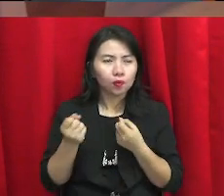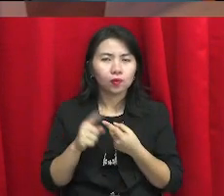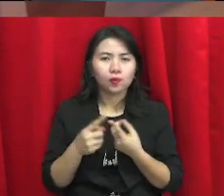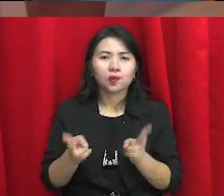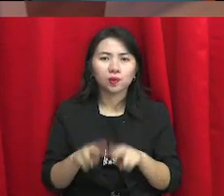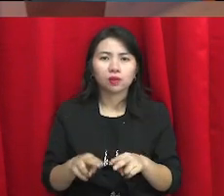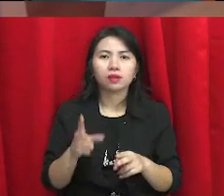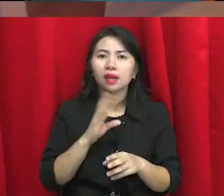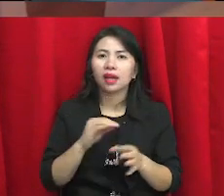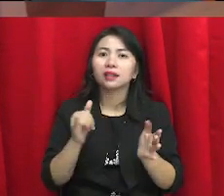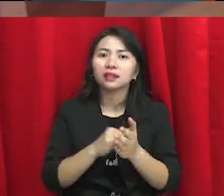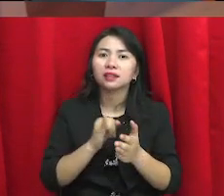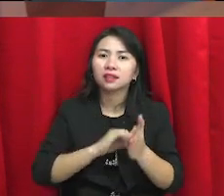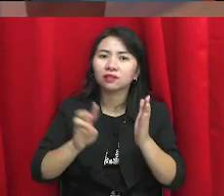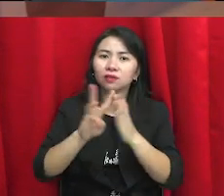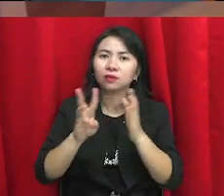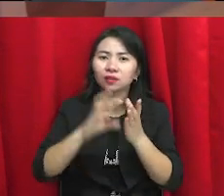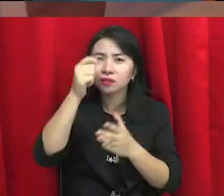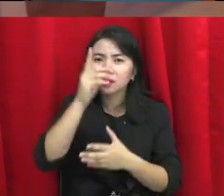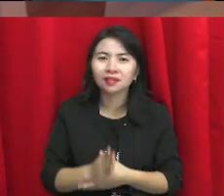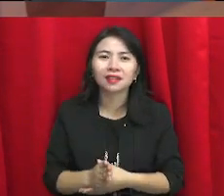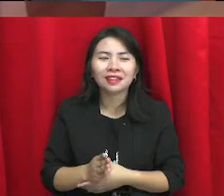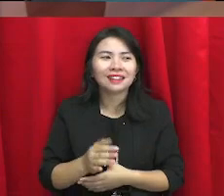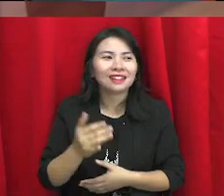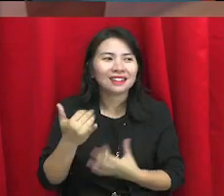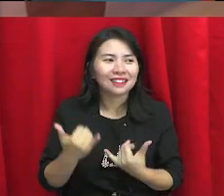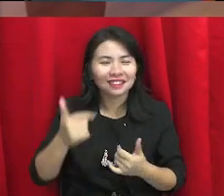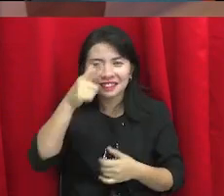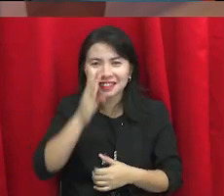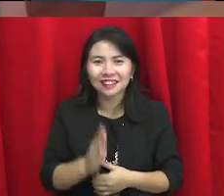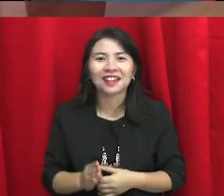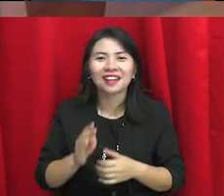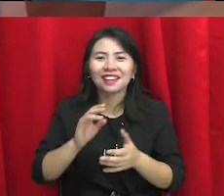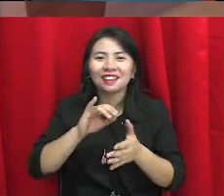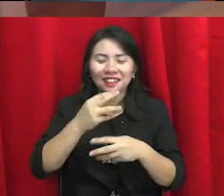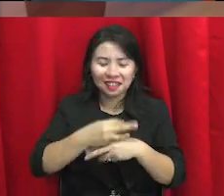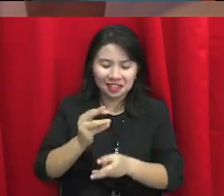ang gusto mo maging will na Diyos, wow, si Lord pa mag-a-adjust.